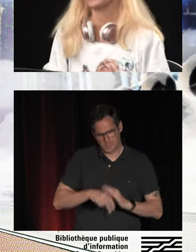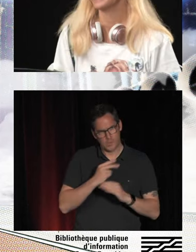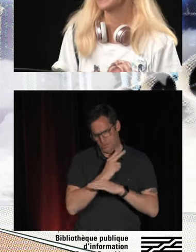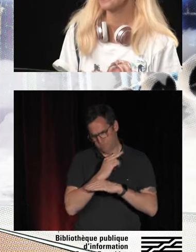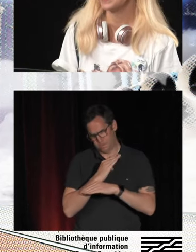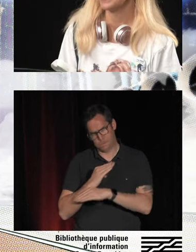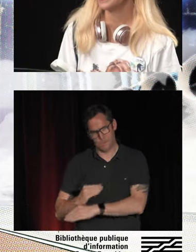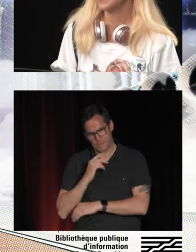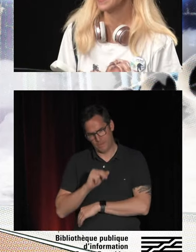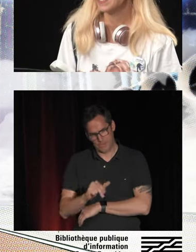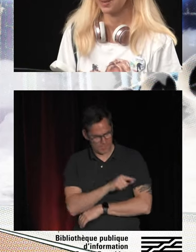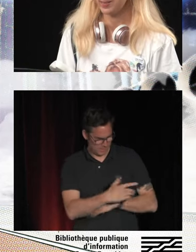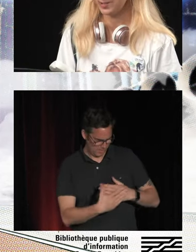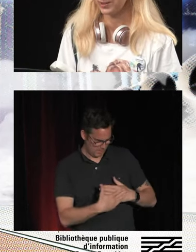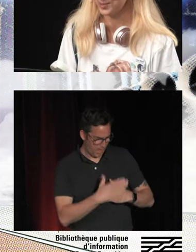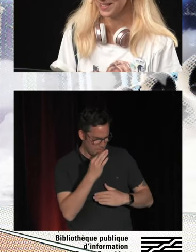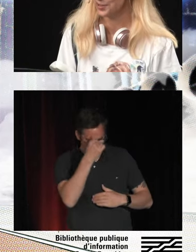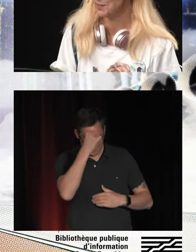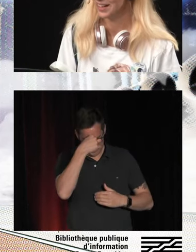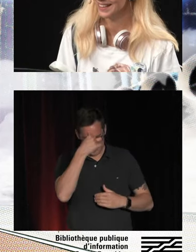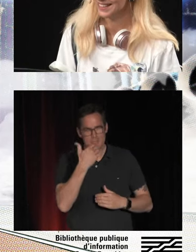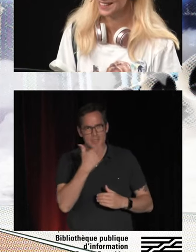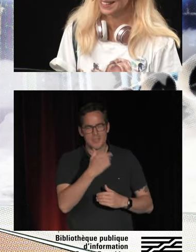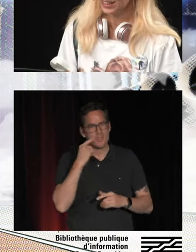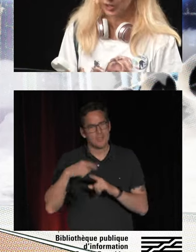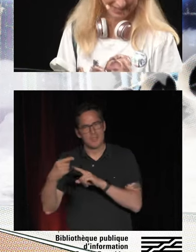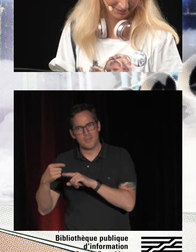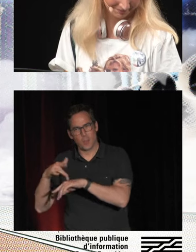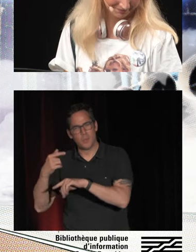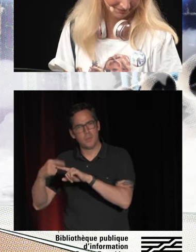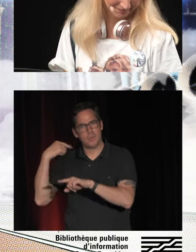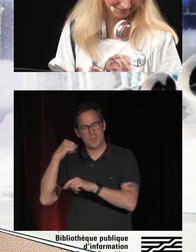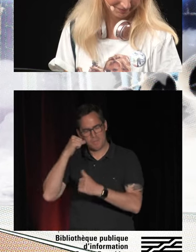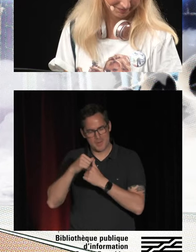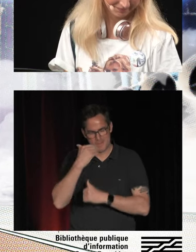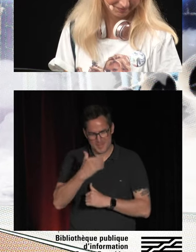chat. C'est bien. Ça me rappelle Speedon, c'est adorable. Ok.